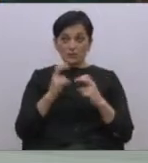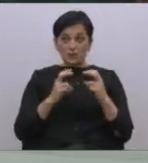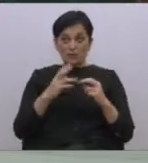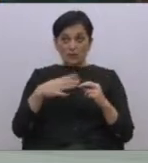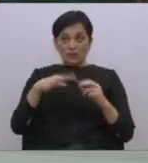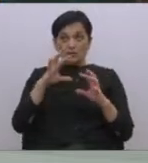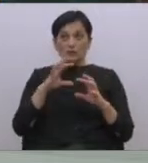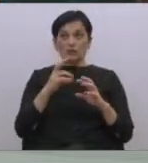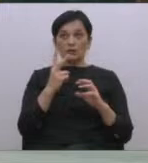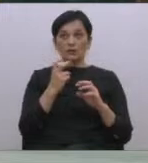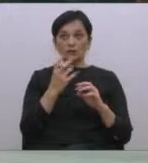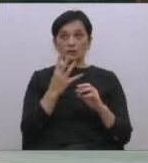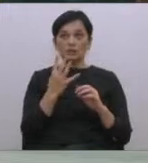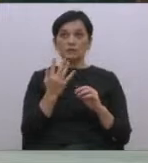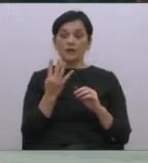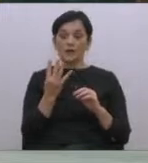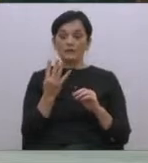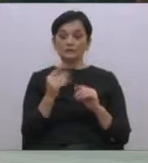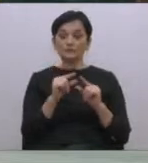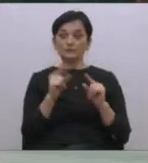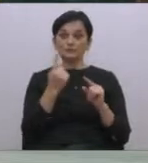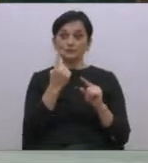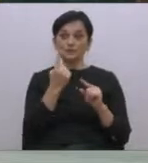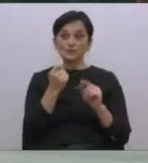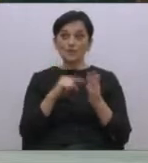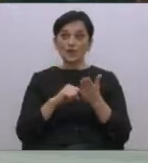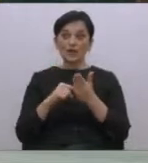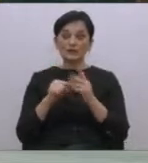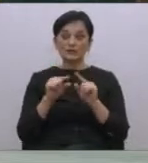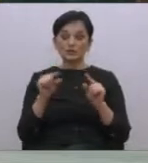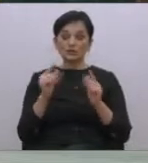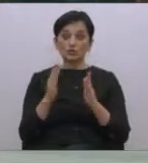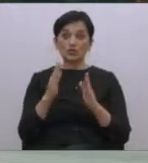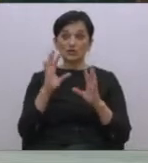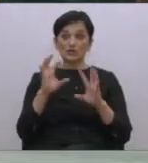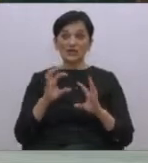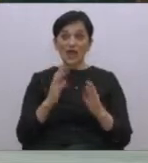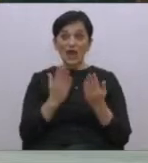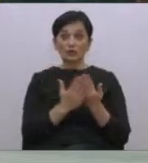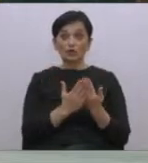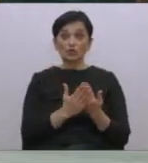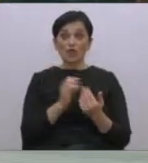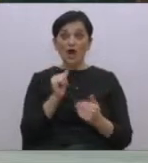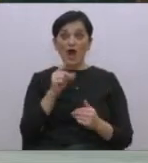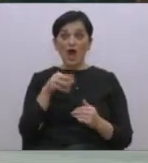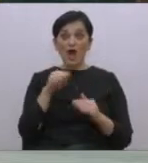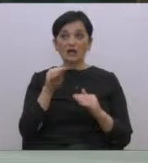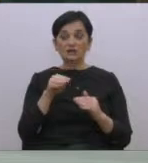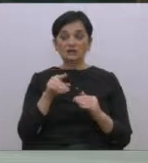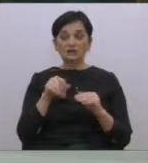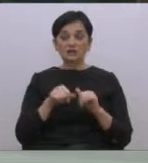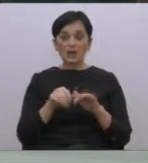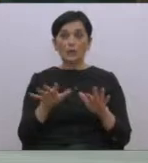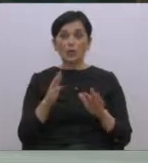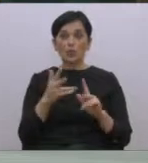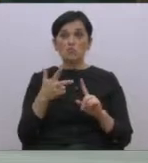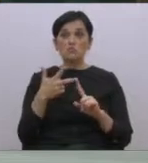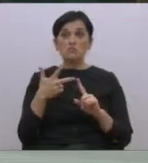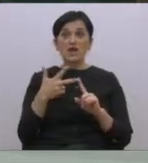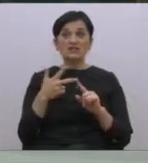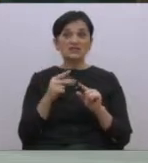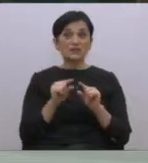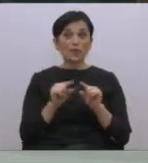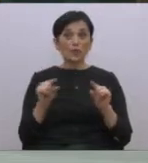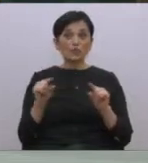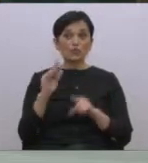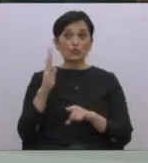კანონის 254 მუხლის პირველი 11 პუნქტით განსაზღვრული კანონქვემდებარე აქტის გამოცემა. Და მესამე მუხლი იქნება